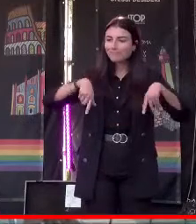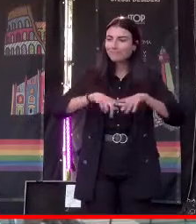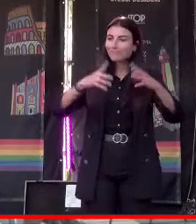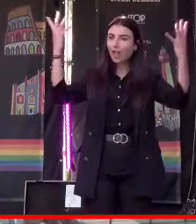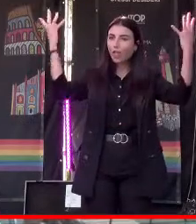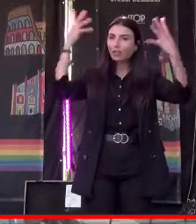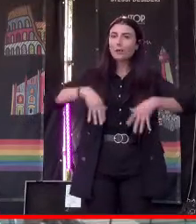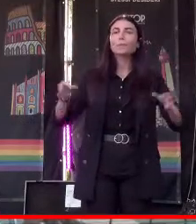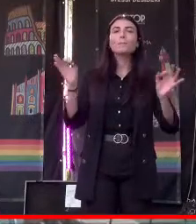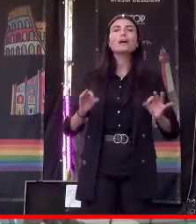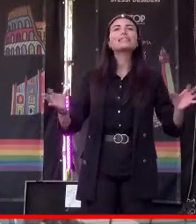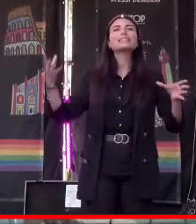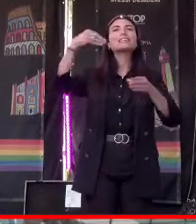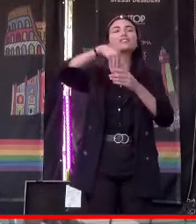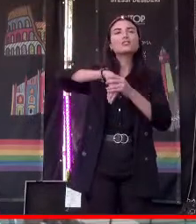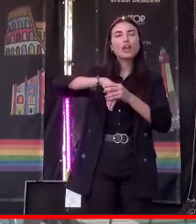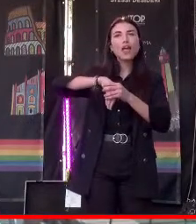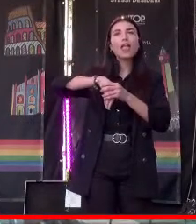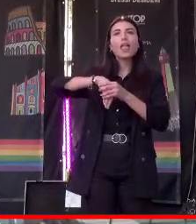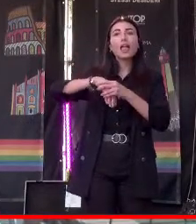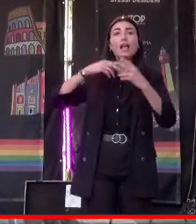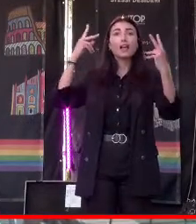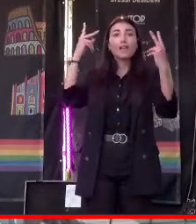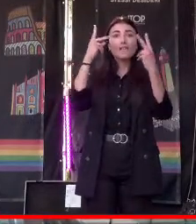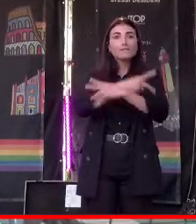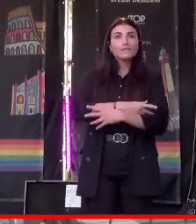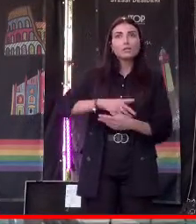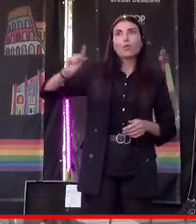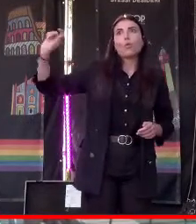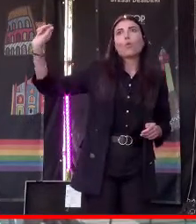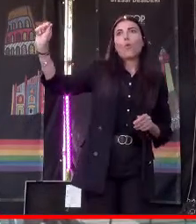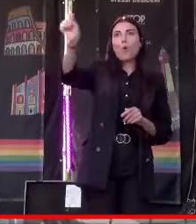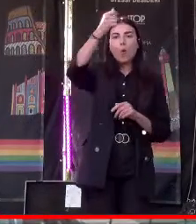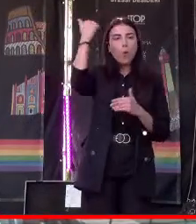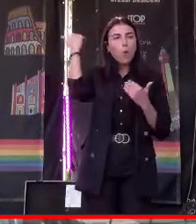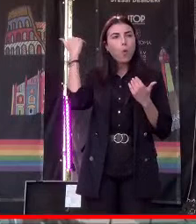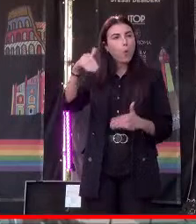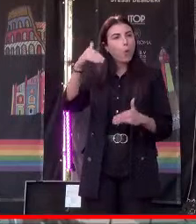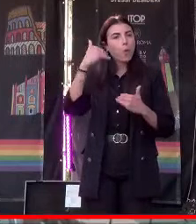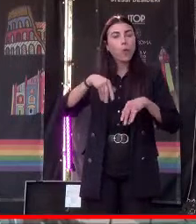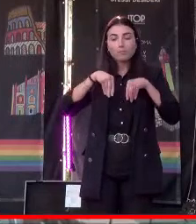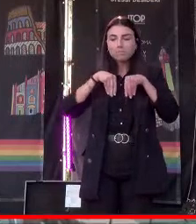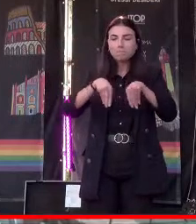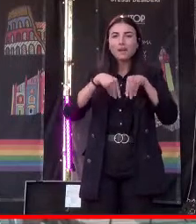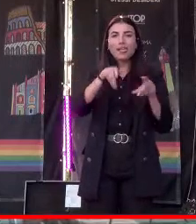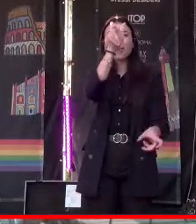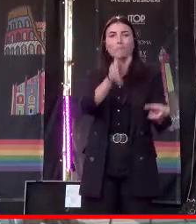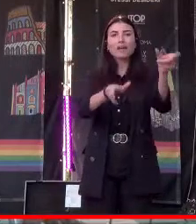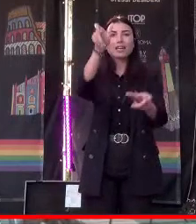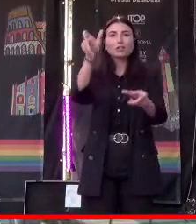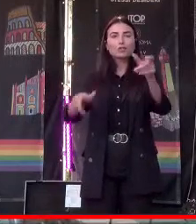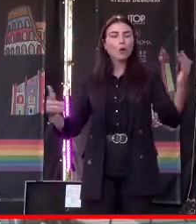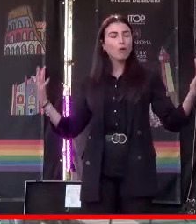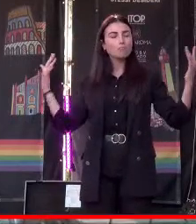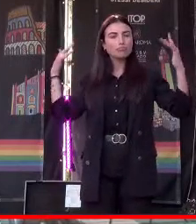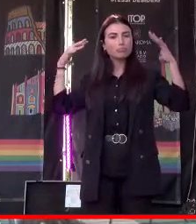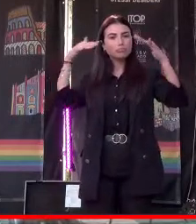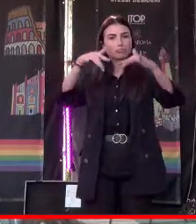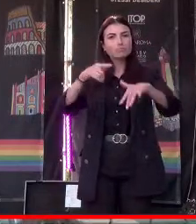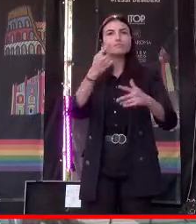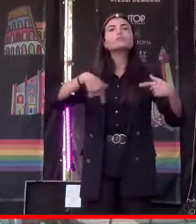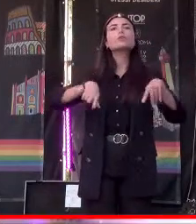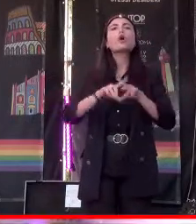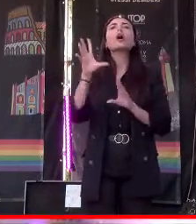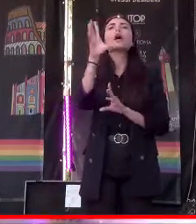questa passeggiata che ha avuto un gran successo, insomma hanno partecipato moltissime persone e ci siamo resi conto